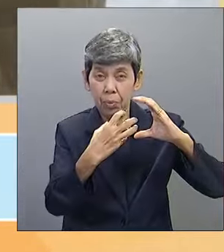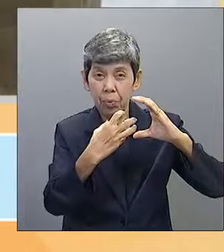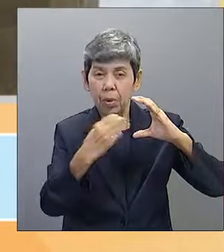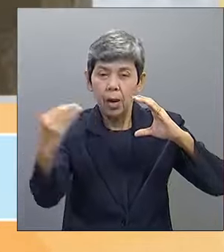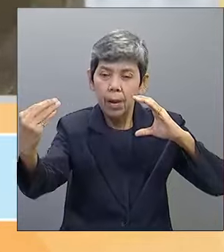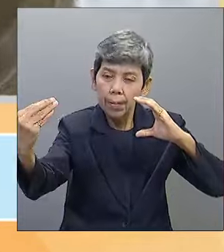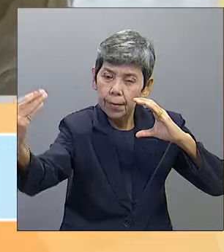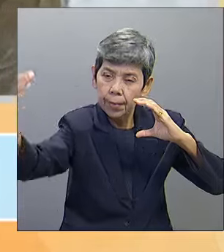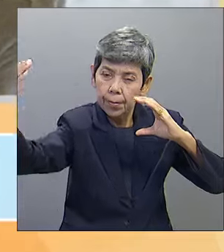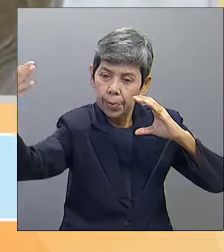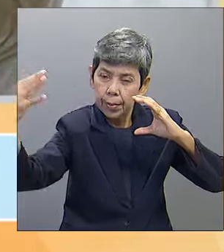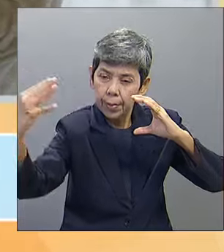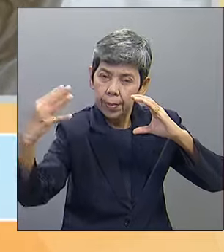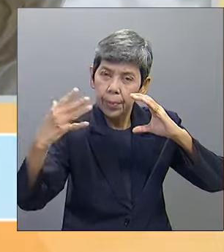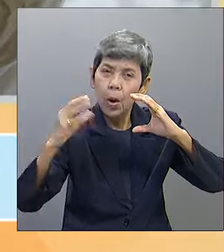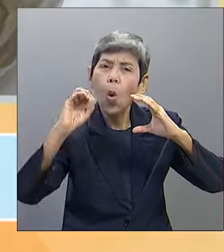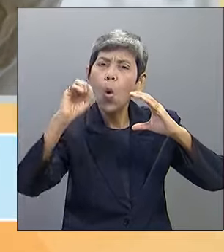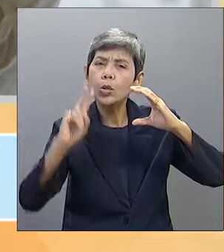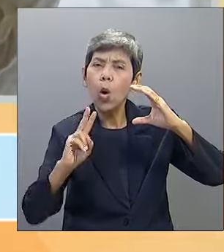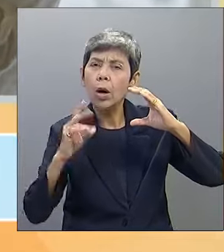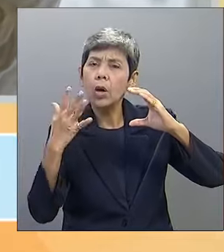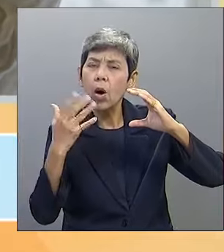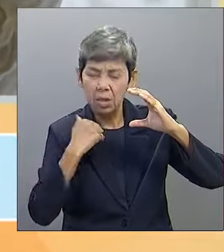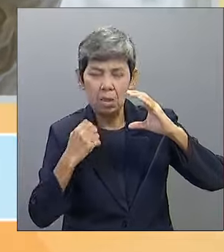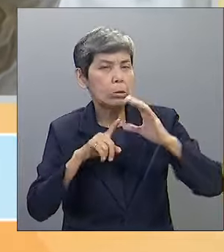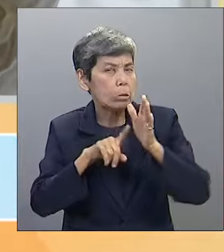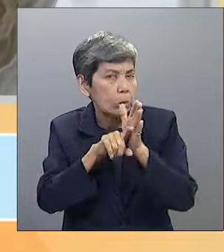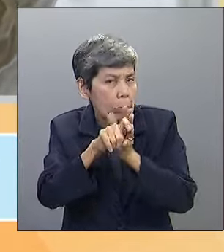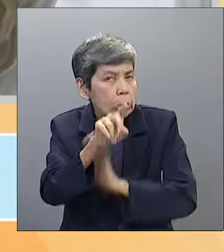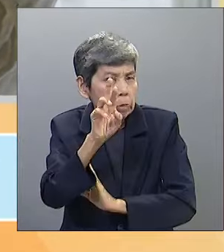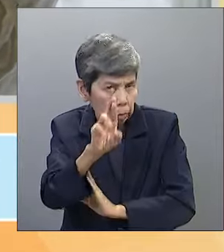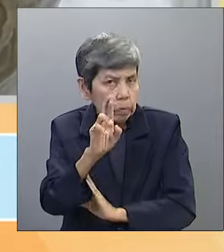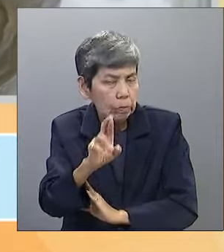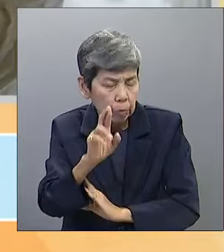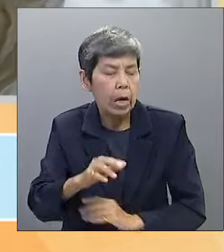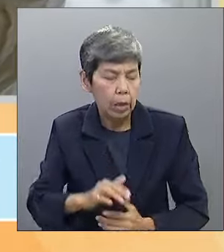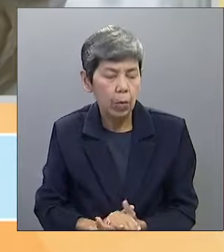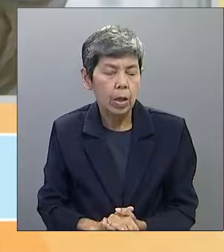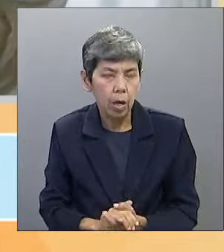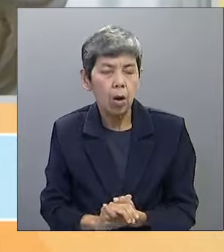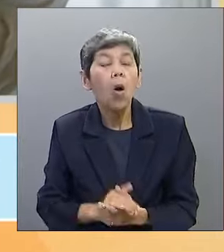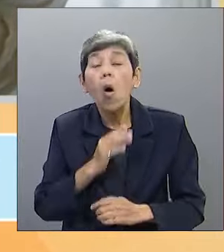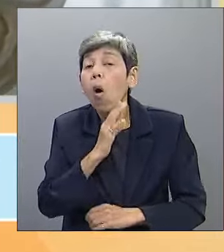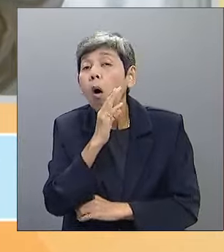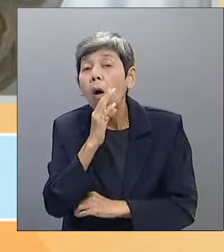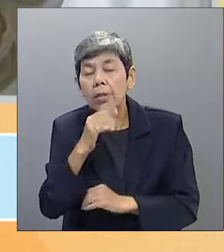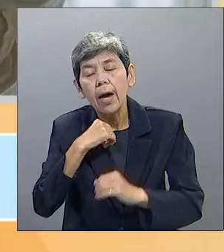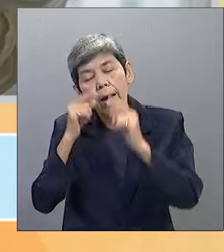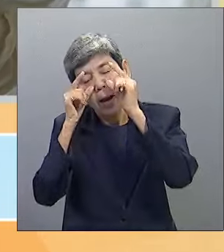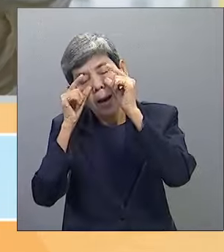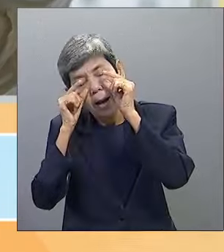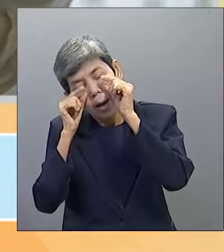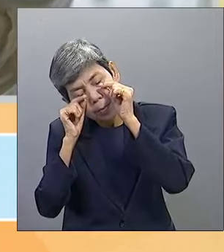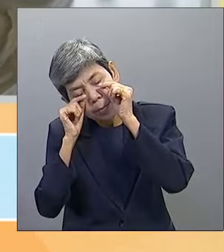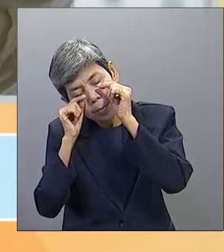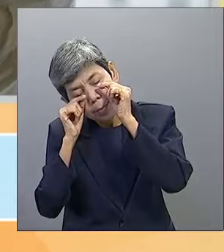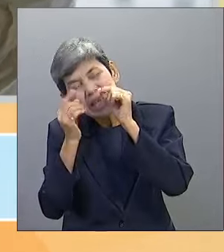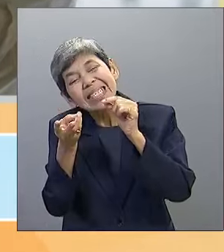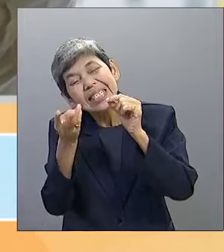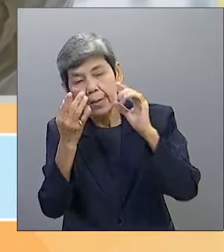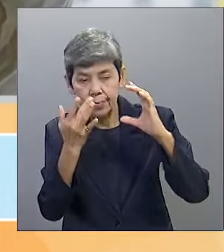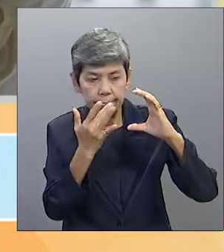เจนและมีความเสี่ยงสูงมากๆเลยครับต่อการติดเชื้อที่กระจกตาดำ อ๋อแปลว่าถ้าเกิดจังยี่จะหลับแนะนำให้